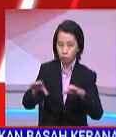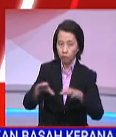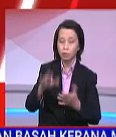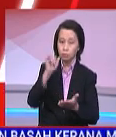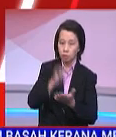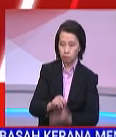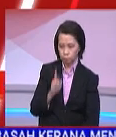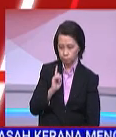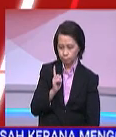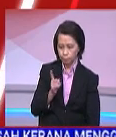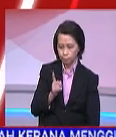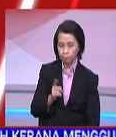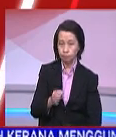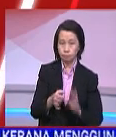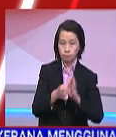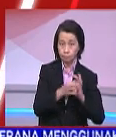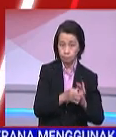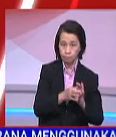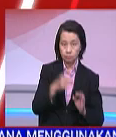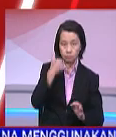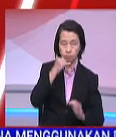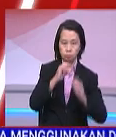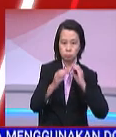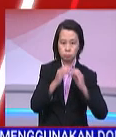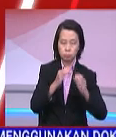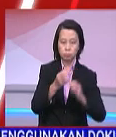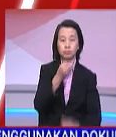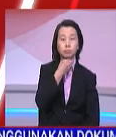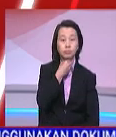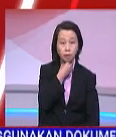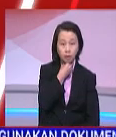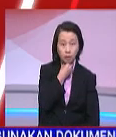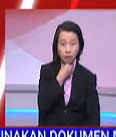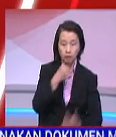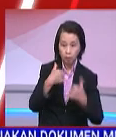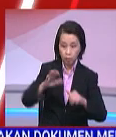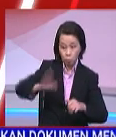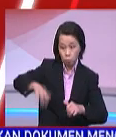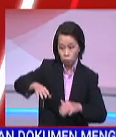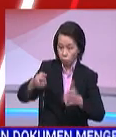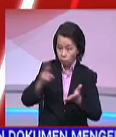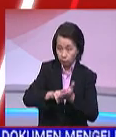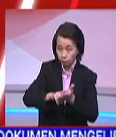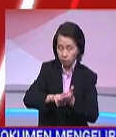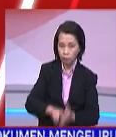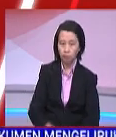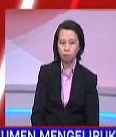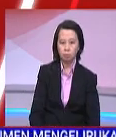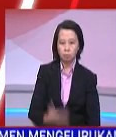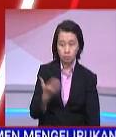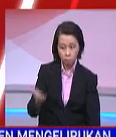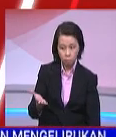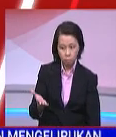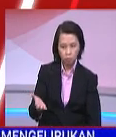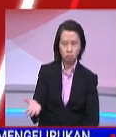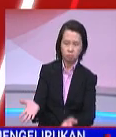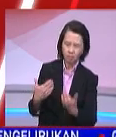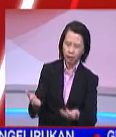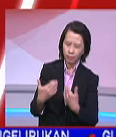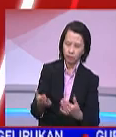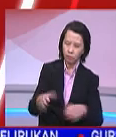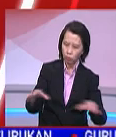itu amaran kepada pemilik struktur telekomunikasi di Perak yang masih belum berbuat demikian mereka digelar untuk